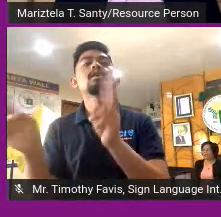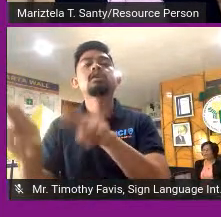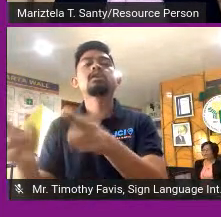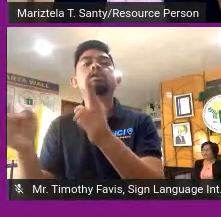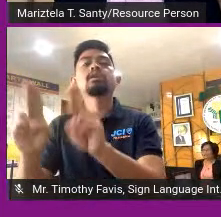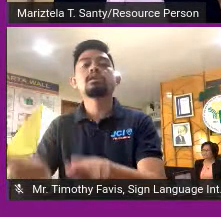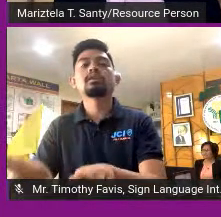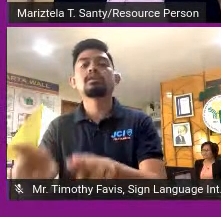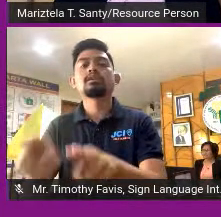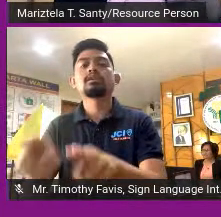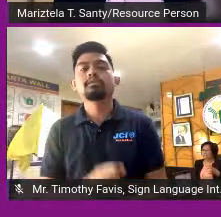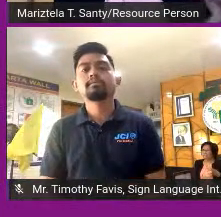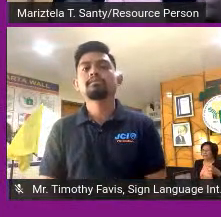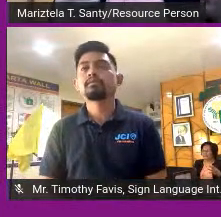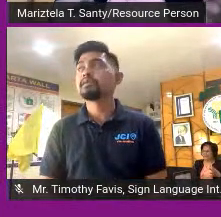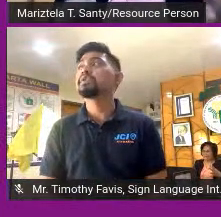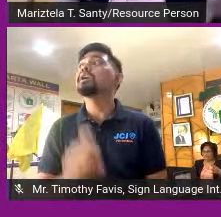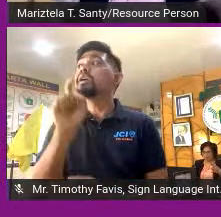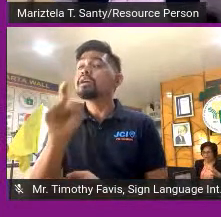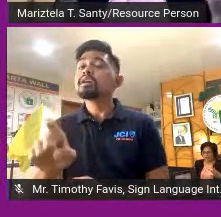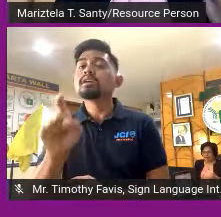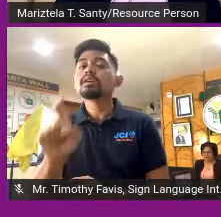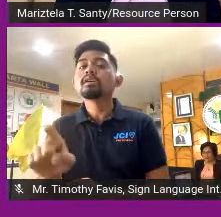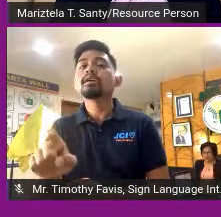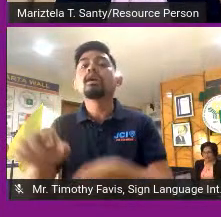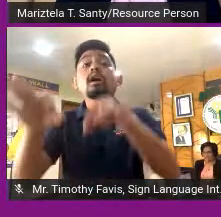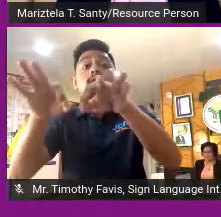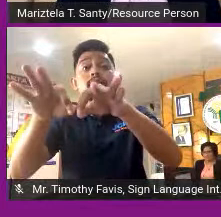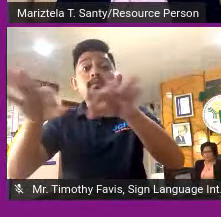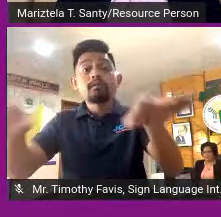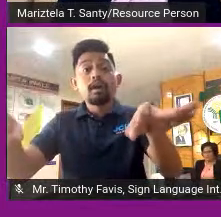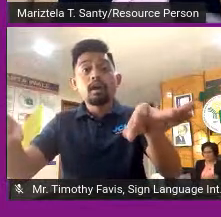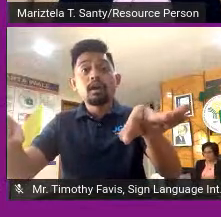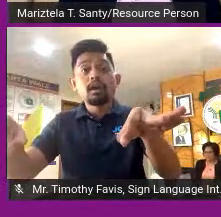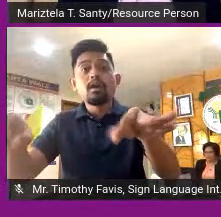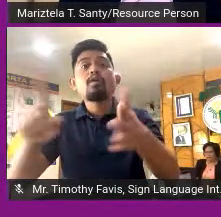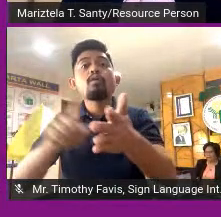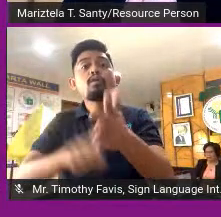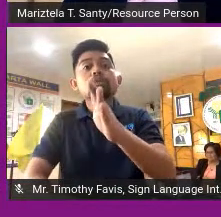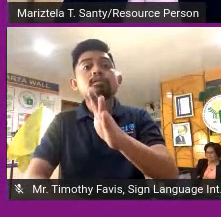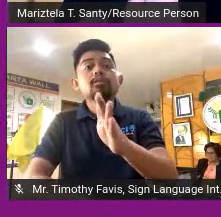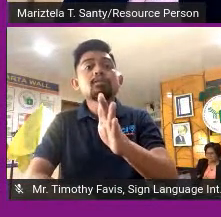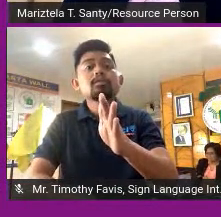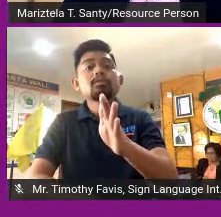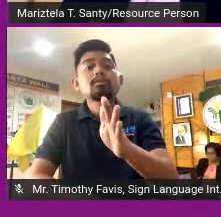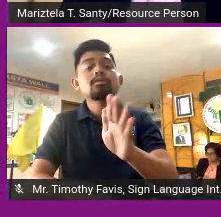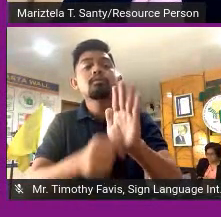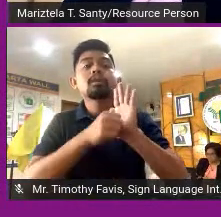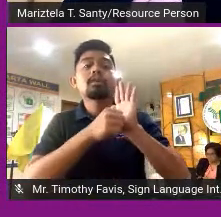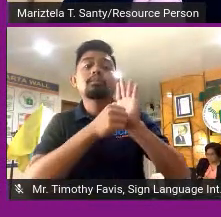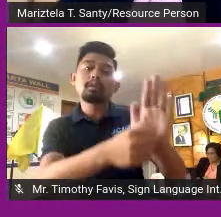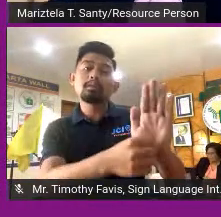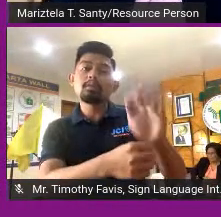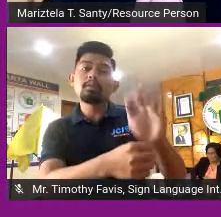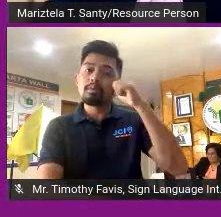na dapat talaga fair ang treatment sa lalaki at sa babae.